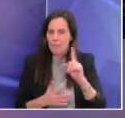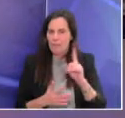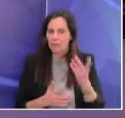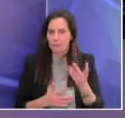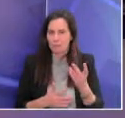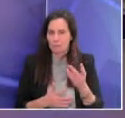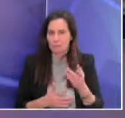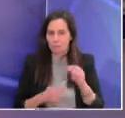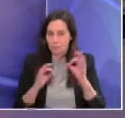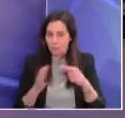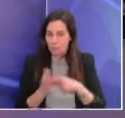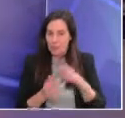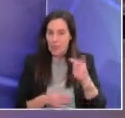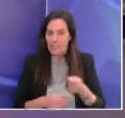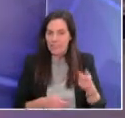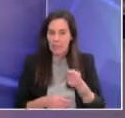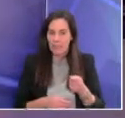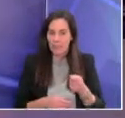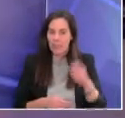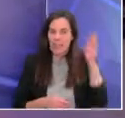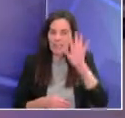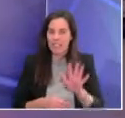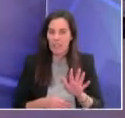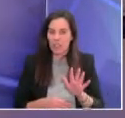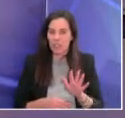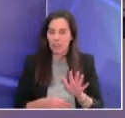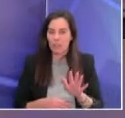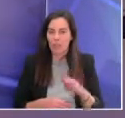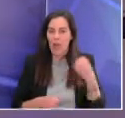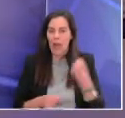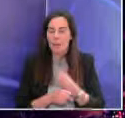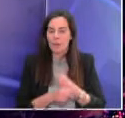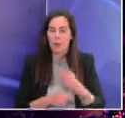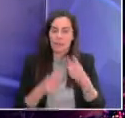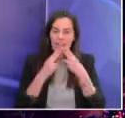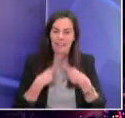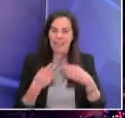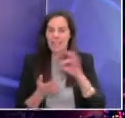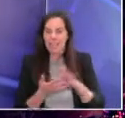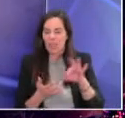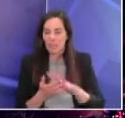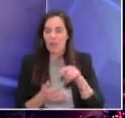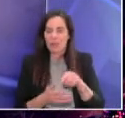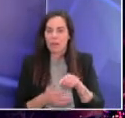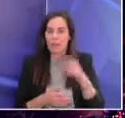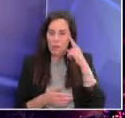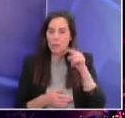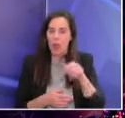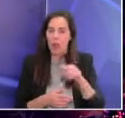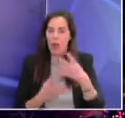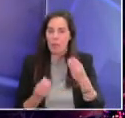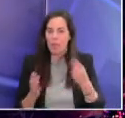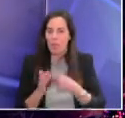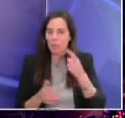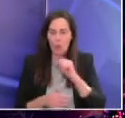הזה? בדיוק על ידי הסמסים האלה, הסרטונים האלה, המשימות האלה, בוא תגיב, בוא תכתוב, בוא תזה. ככה הם יודעים עליך. עכשיו, הרבה